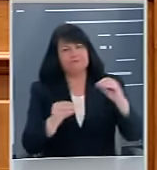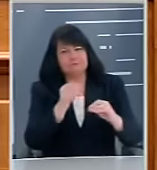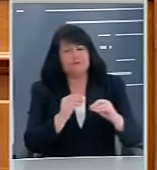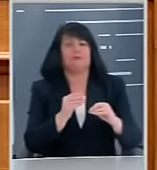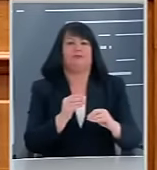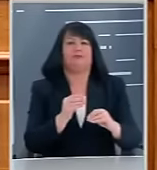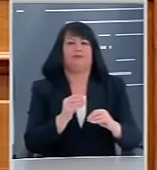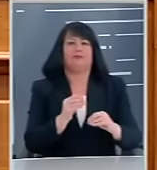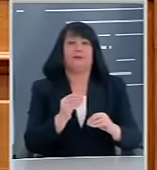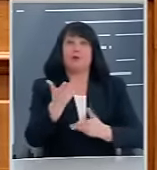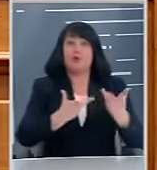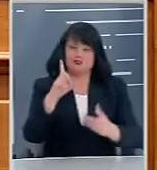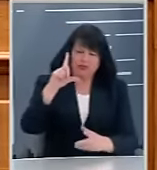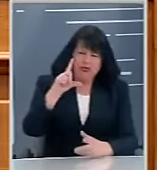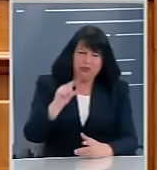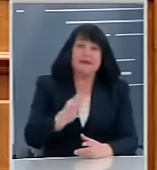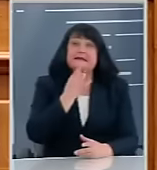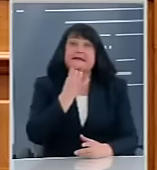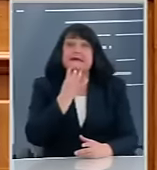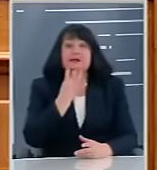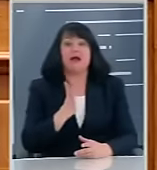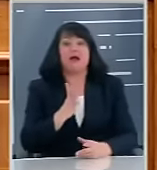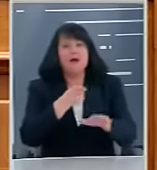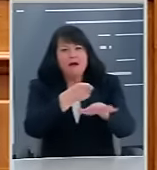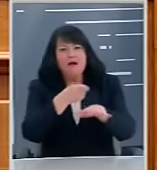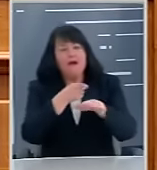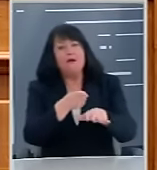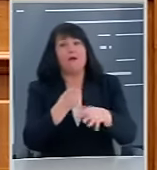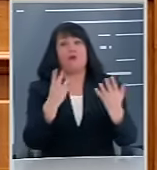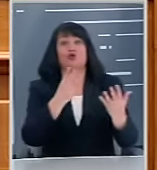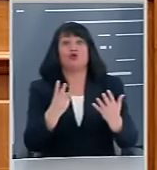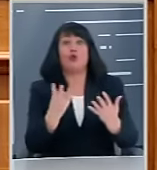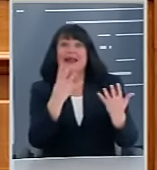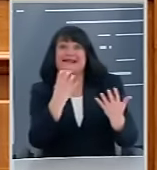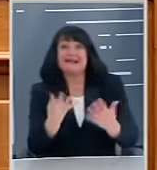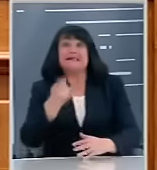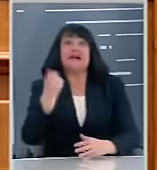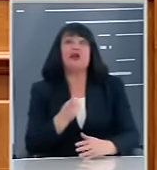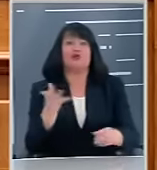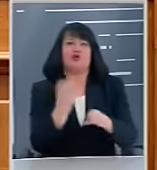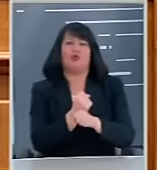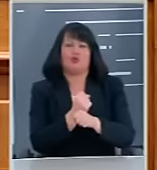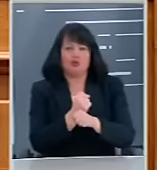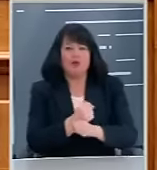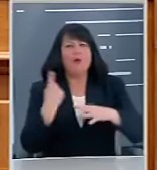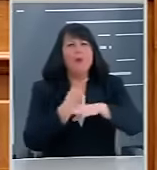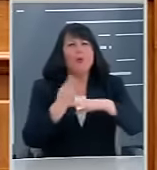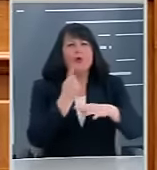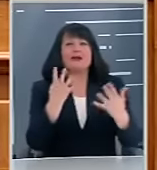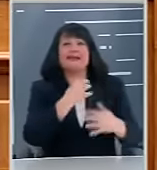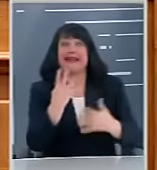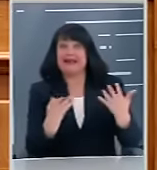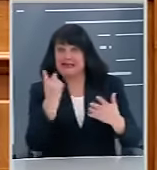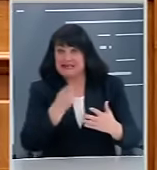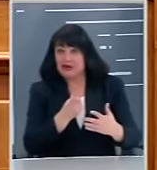σκληρή μείωση του προϋπολογισμού φτάσαν στα άρματα μάχης από 88% σε 94%. Στα ελικόπτερα, στο